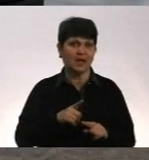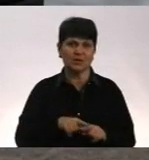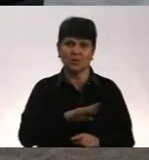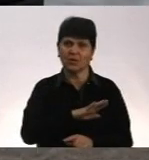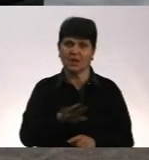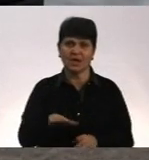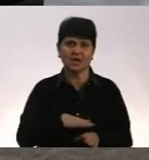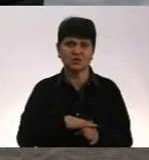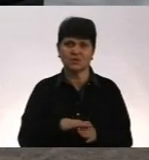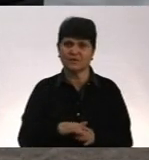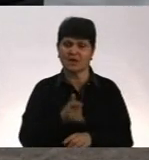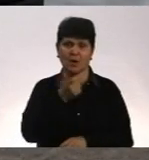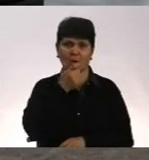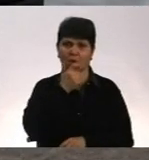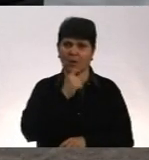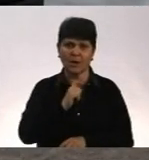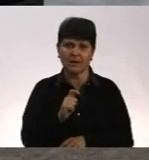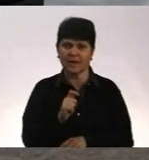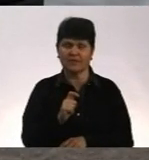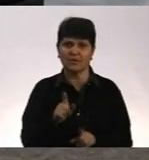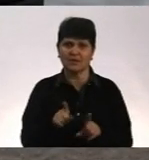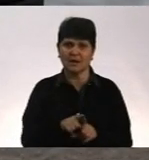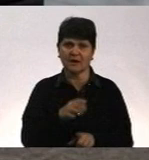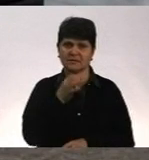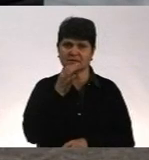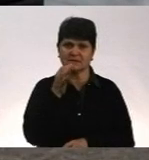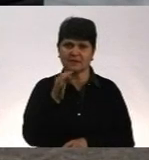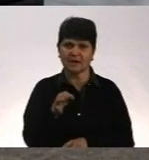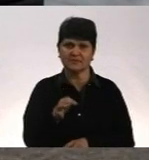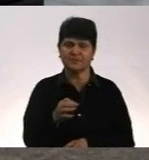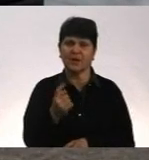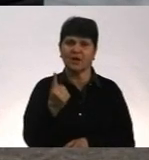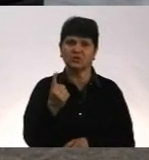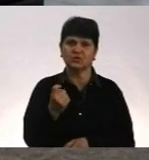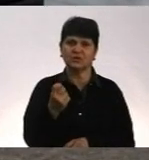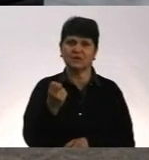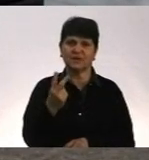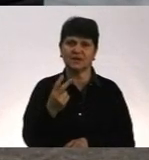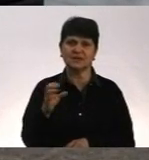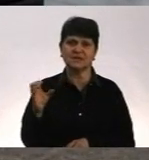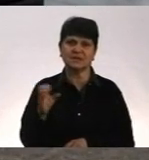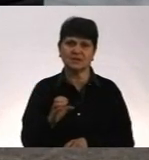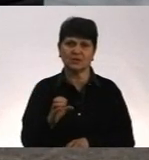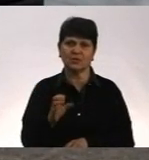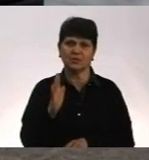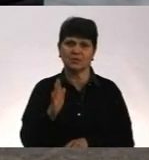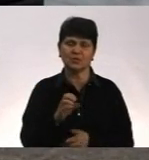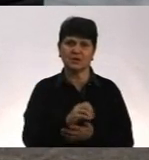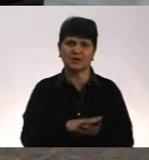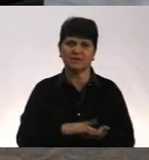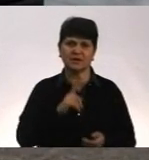понад дві хвилини. Коректне, скажімо так, коректне визначення 112 секунд довжина буде тривати зелена хвиля.